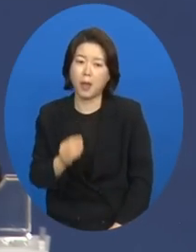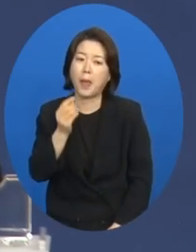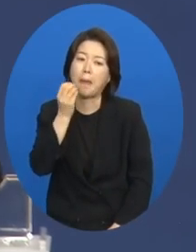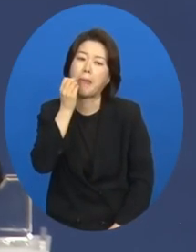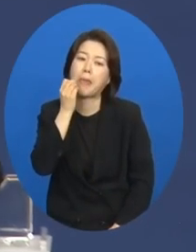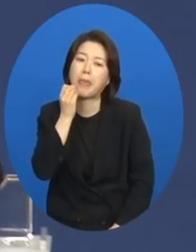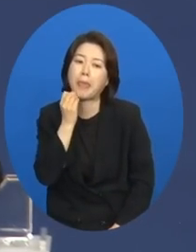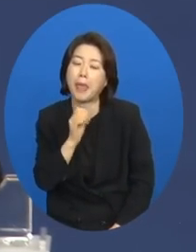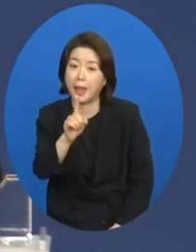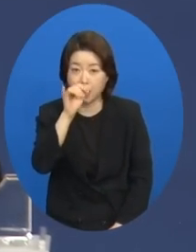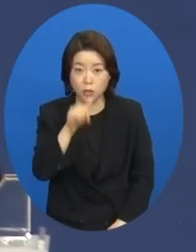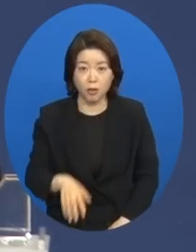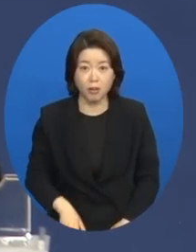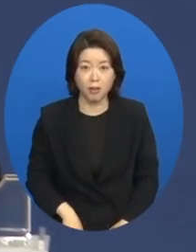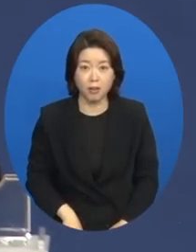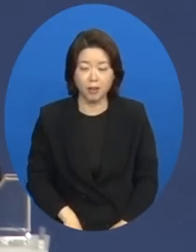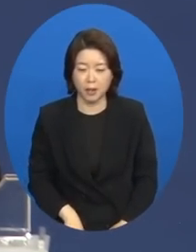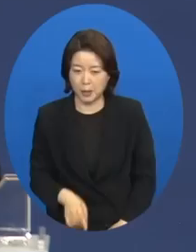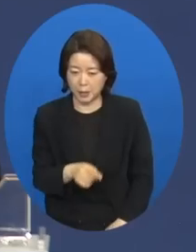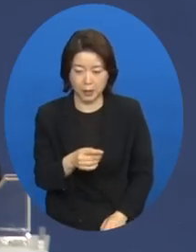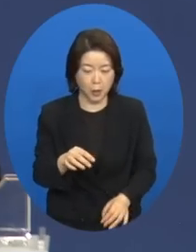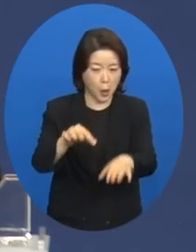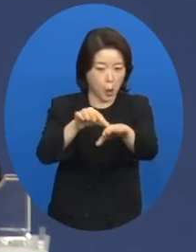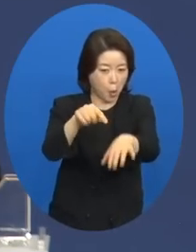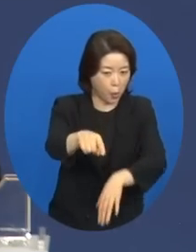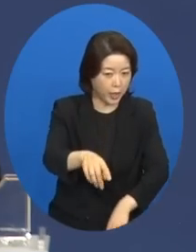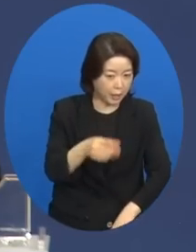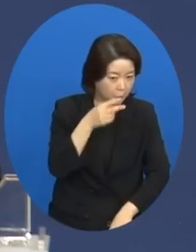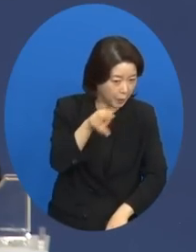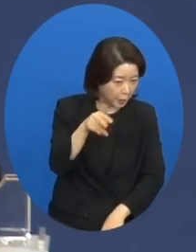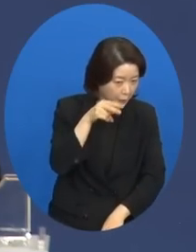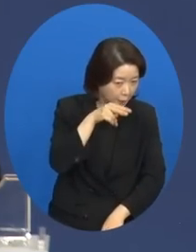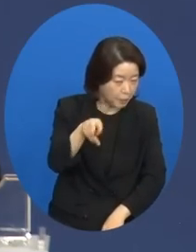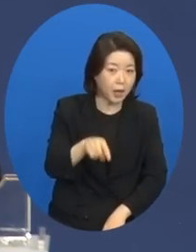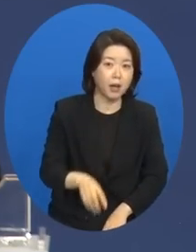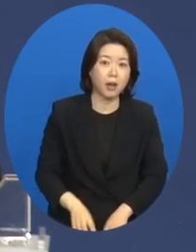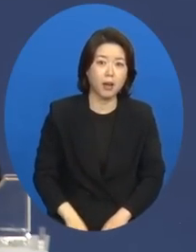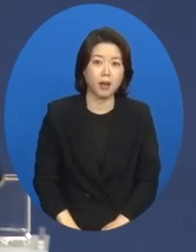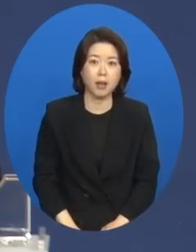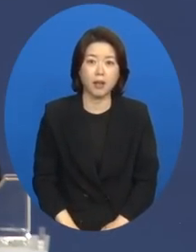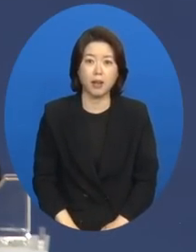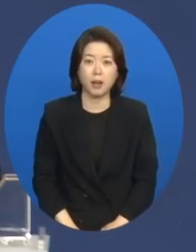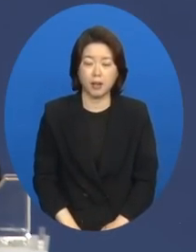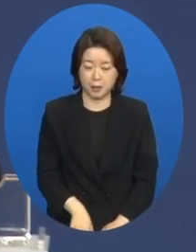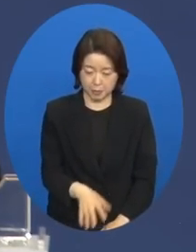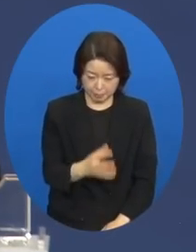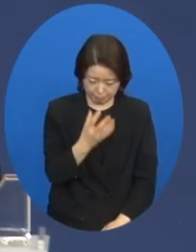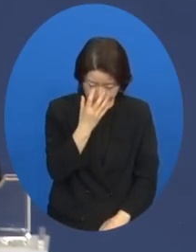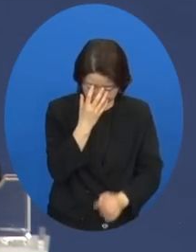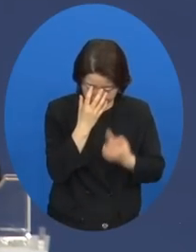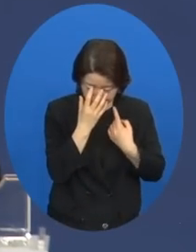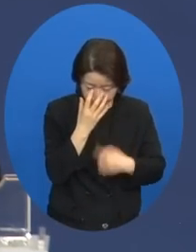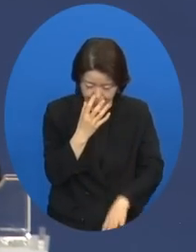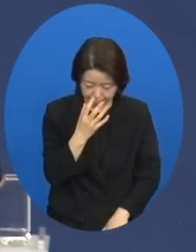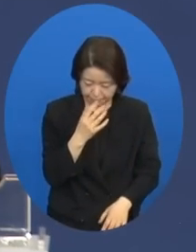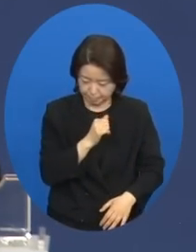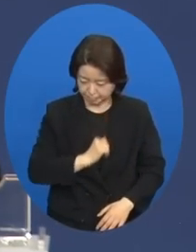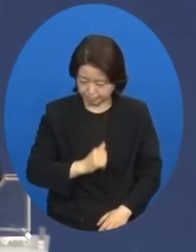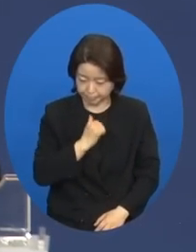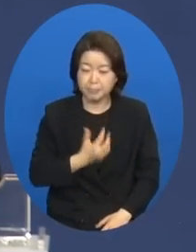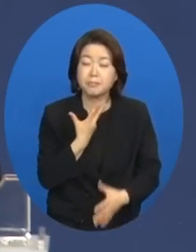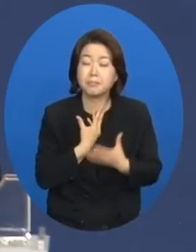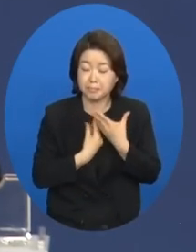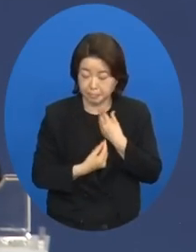있어. 그리고 자꾸 거기를 쳐다보고, 그래서 한참 위장을 하려니까 참느라고